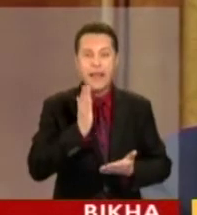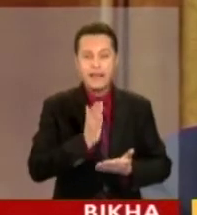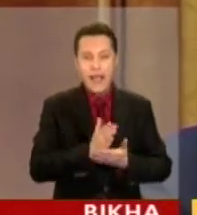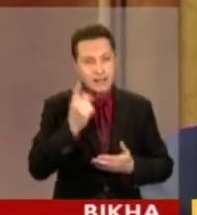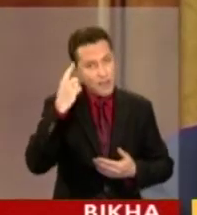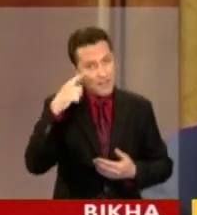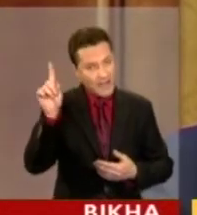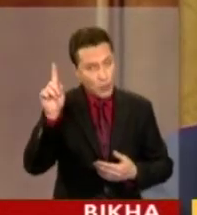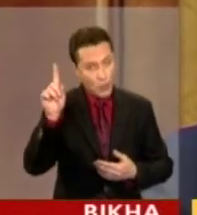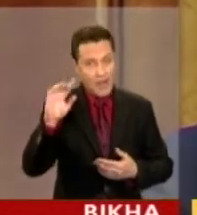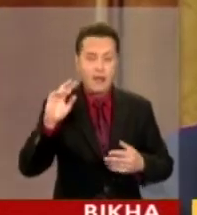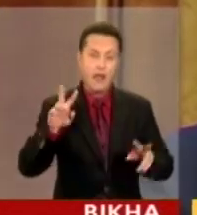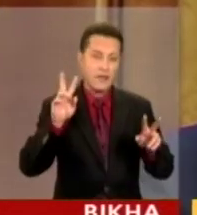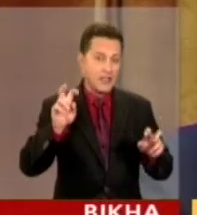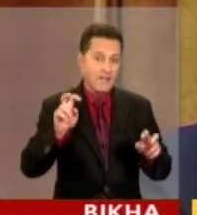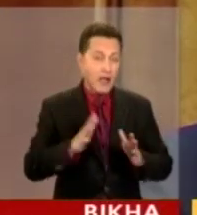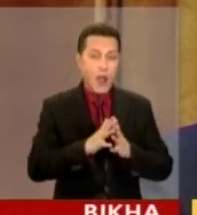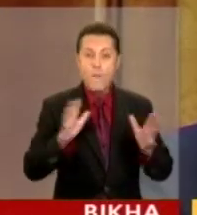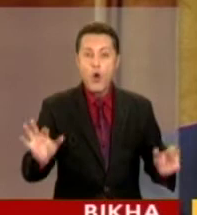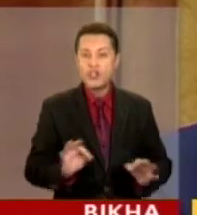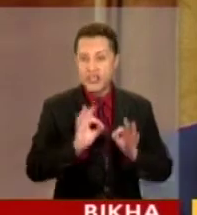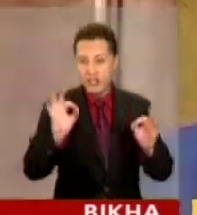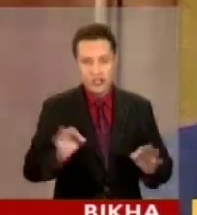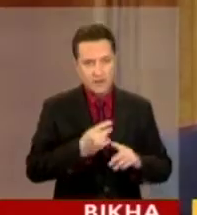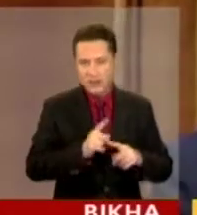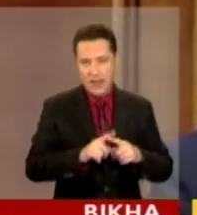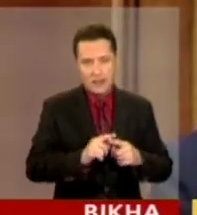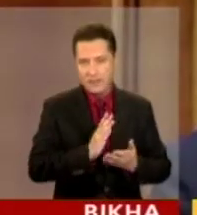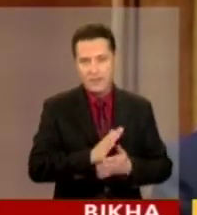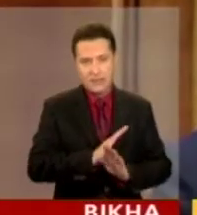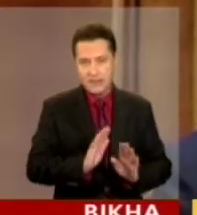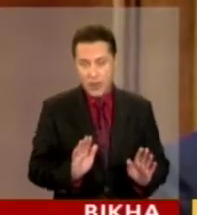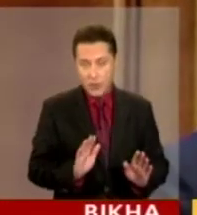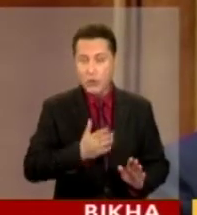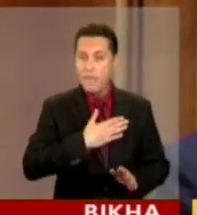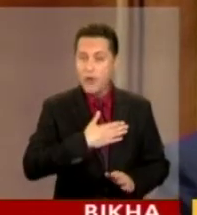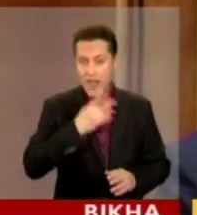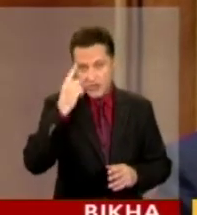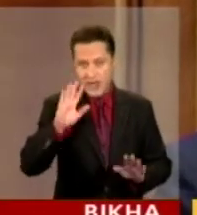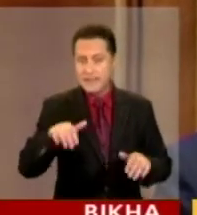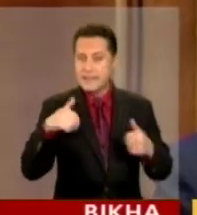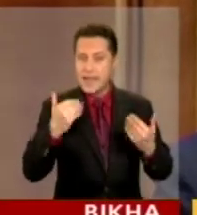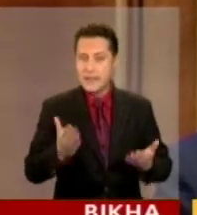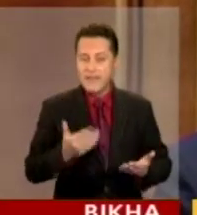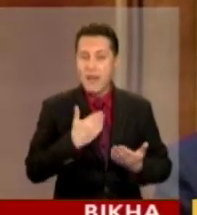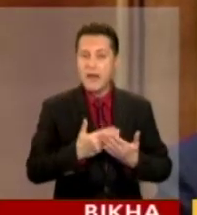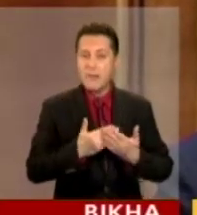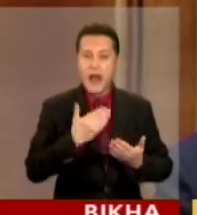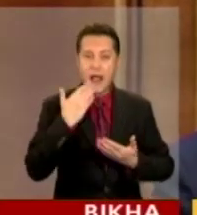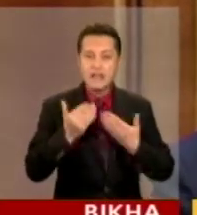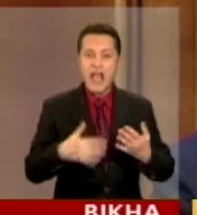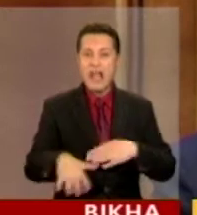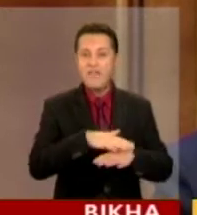придуманное название, и больше ничего за этим не следует. По нашей инициативе предполагался референдум на